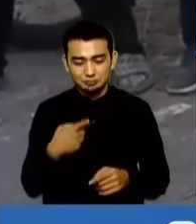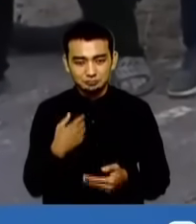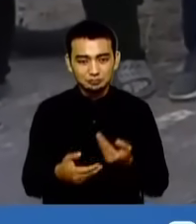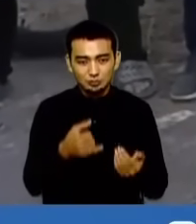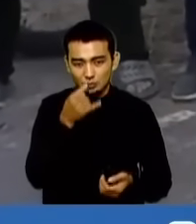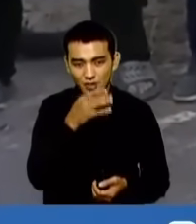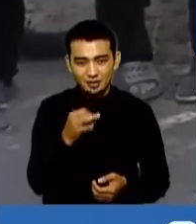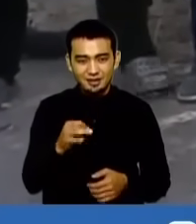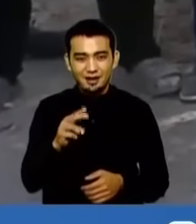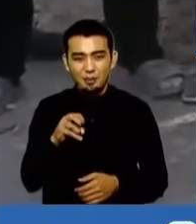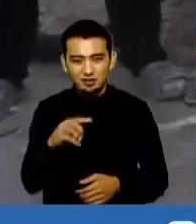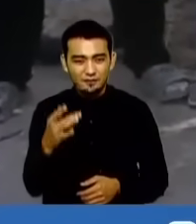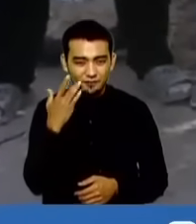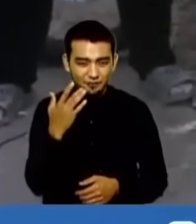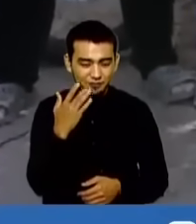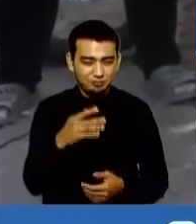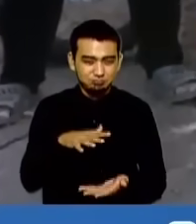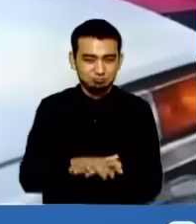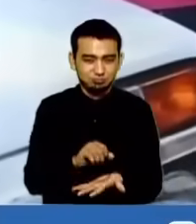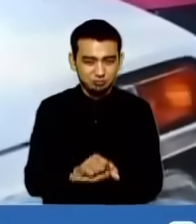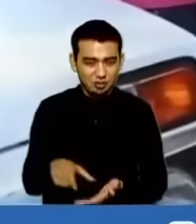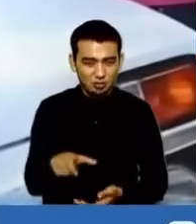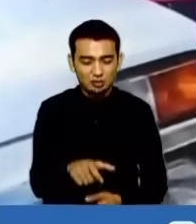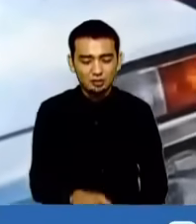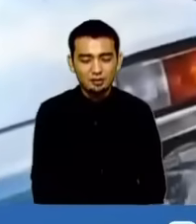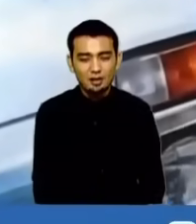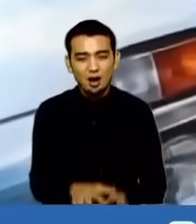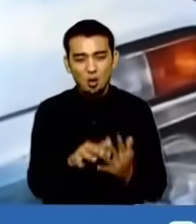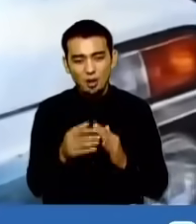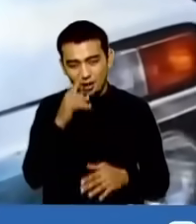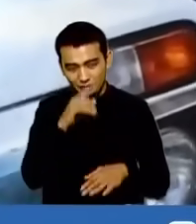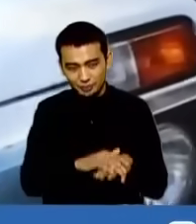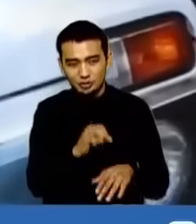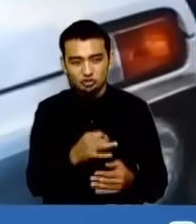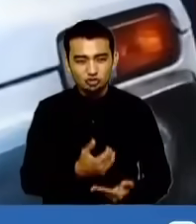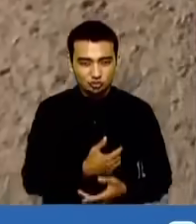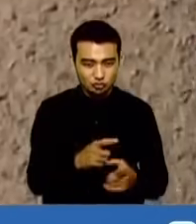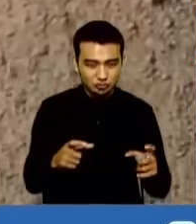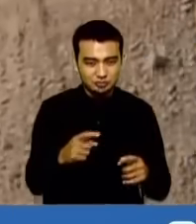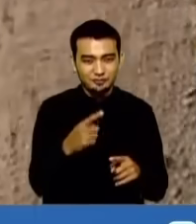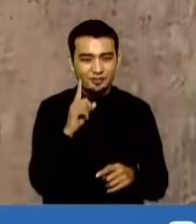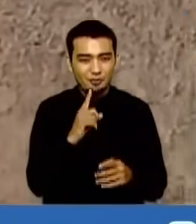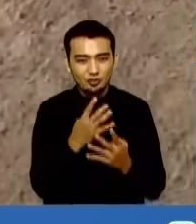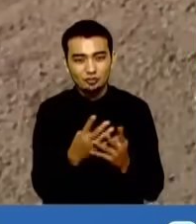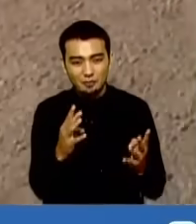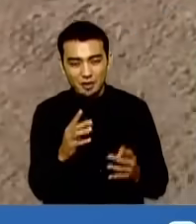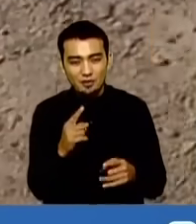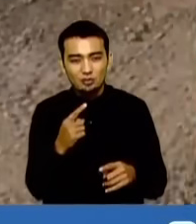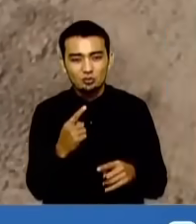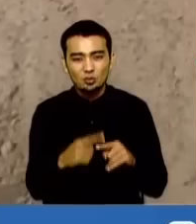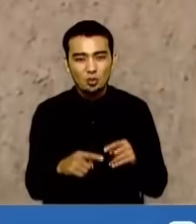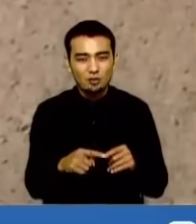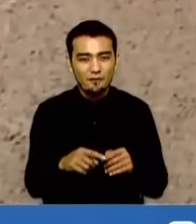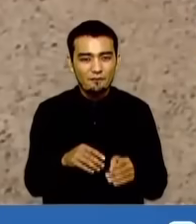жүк көліктерінің кесірінен әбден быт-шыты шыққан. Ауыл әкімі де тұрғындар орнатқан қақпадан басқа әзірге шешім көріп отырған жоқ.